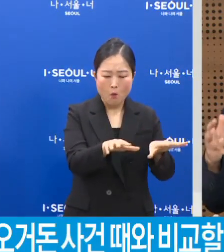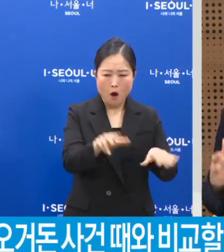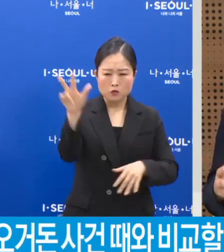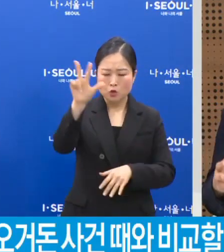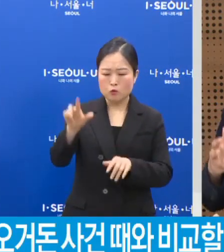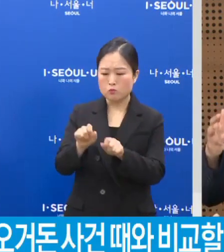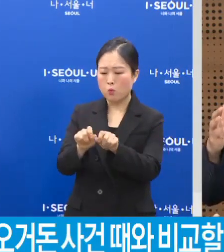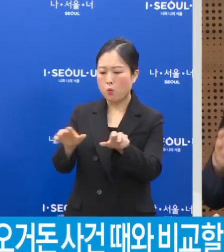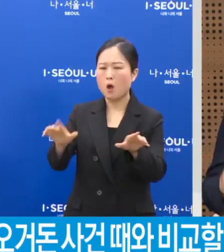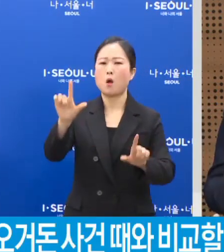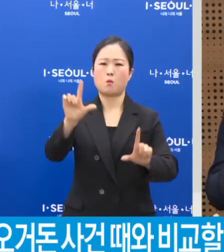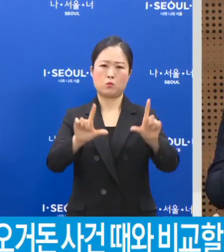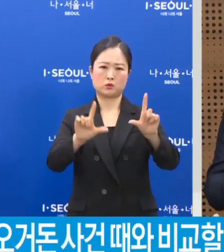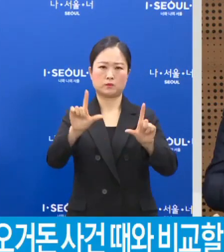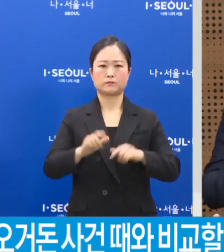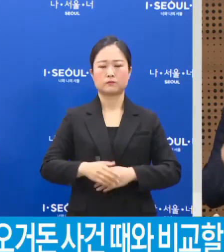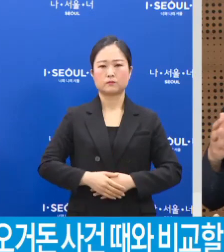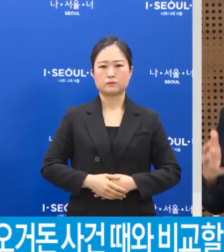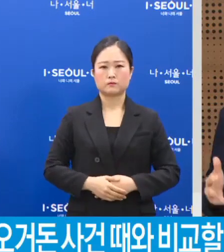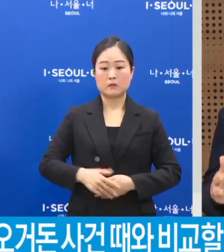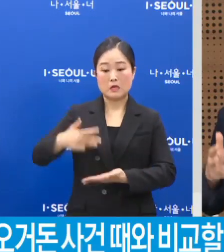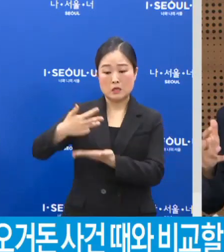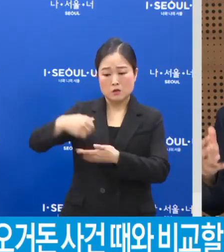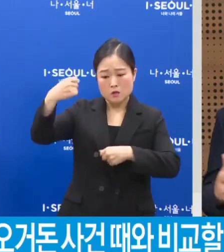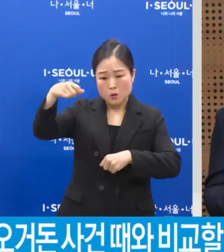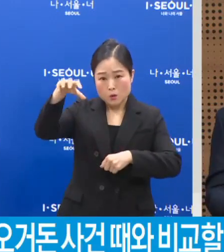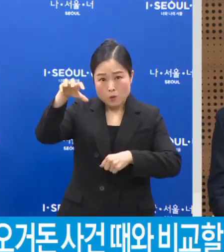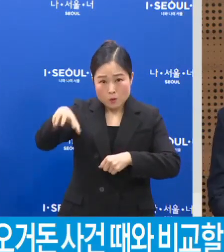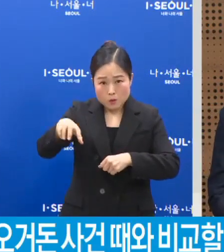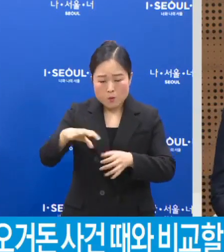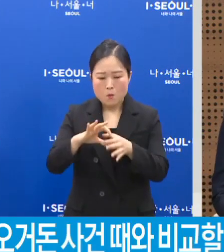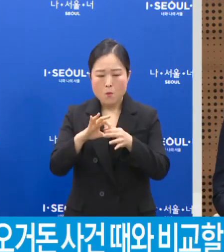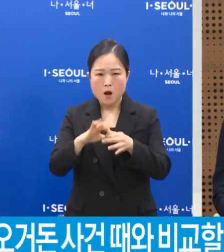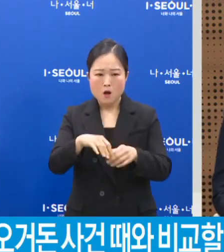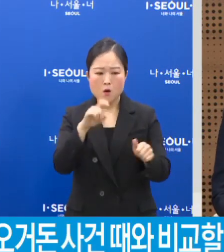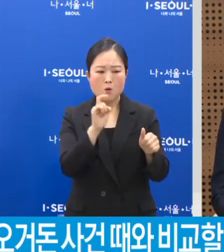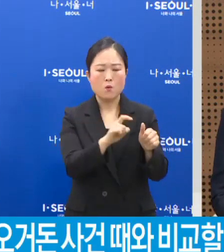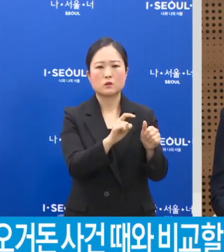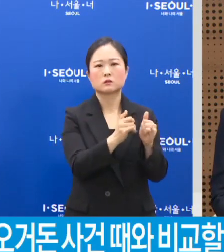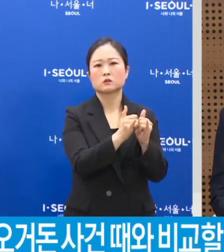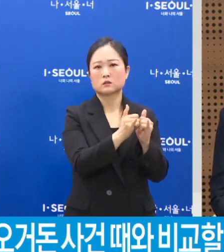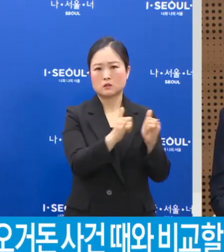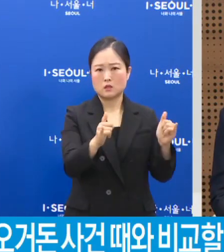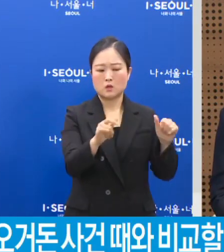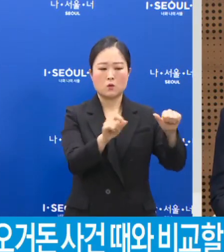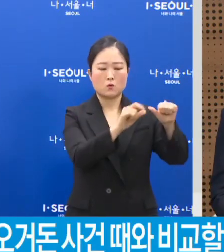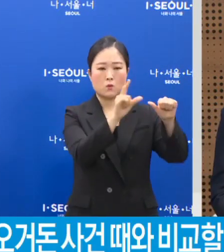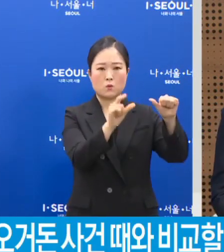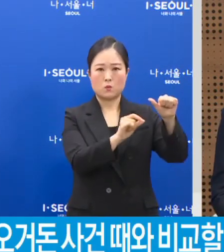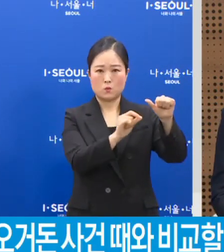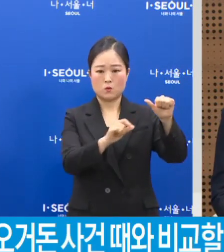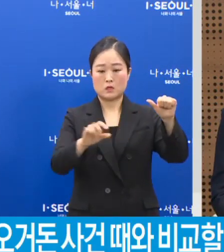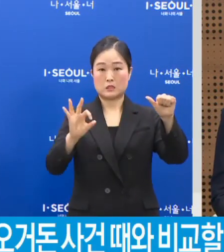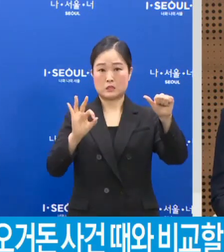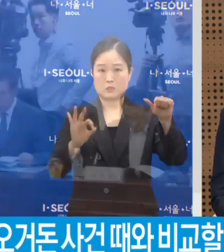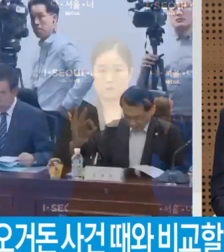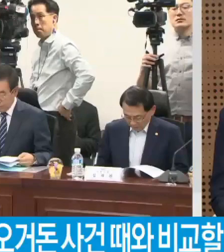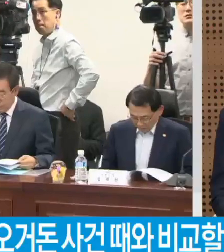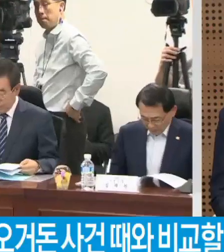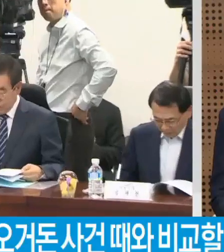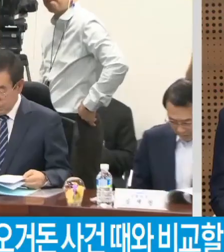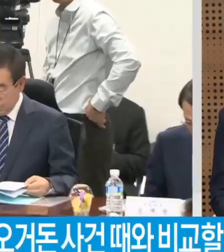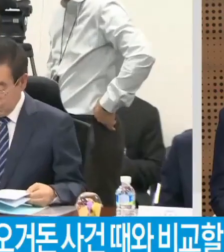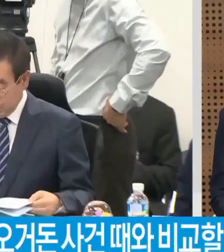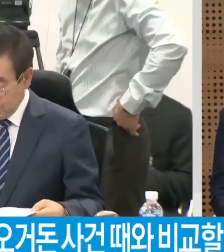가장 대권 주자라고 하는 사람들까지도 지금 이렇게 상황이 되다 보니까 특히 내년 이제 4월 7일 날 재보궐 선거가 있습니다.